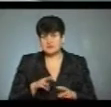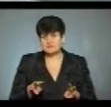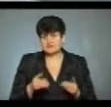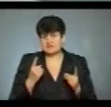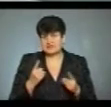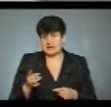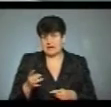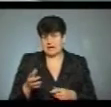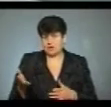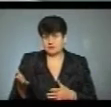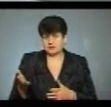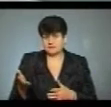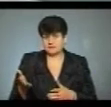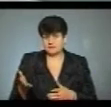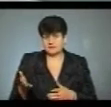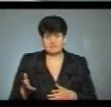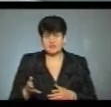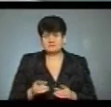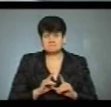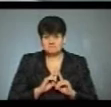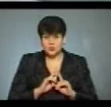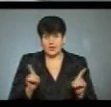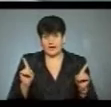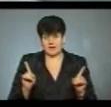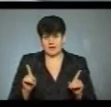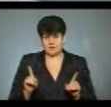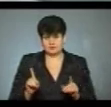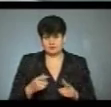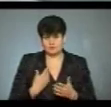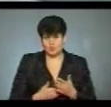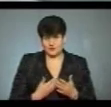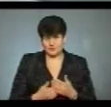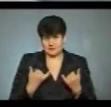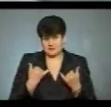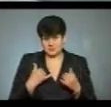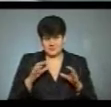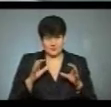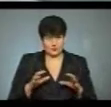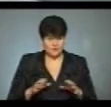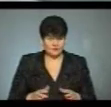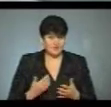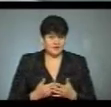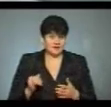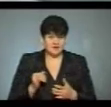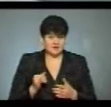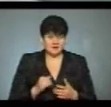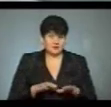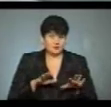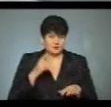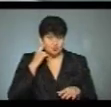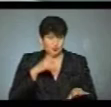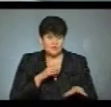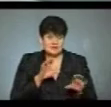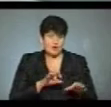оригінал. Він надзвичайно оригінально трактує і теперішнє трудове законодавство, і позиції законопроекту